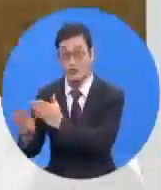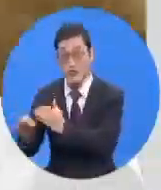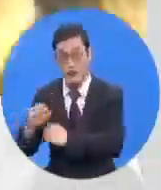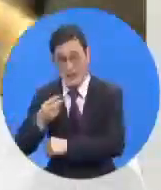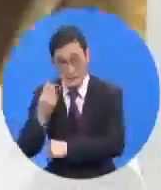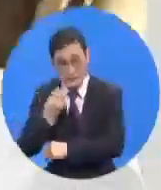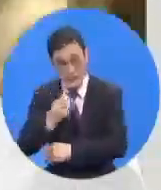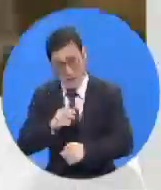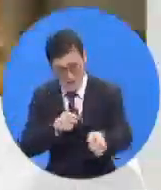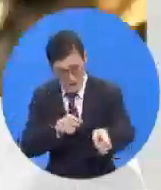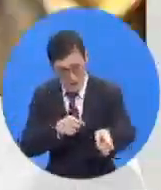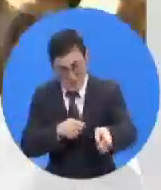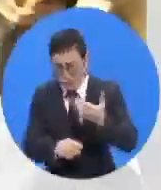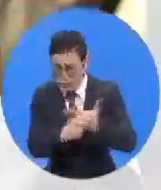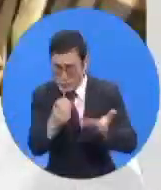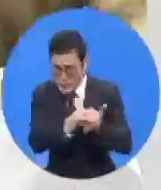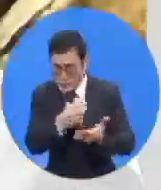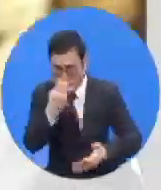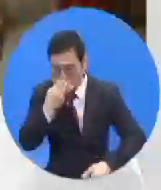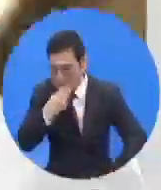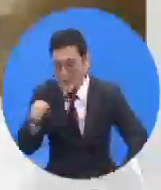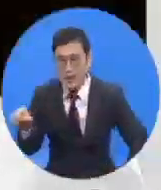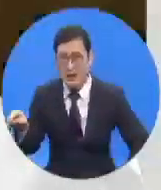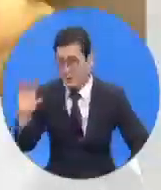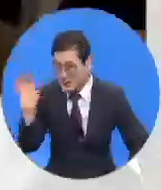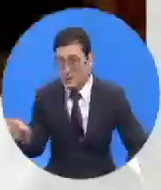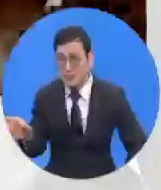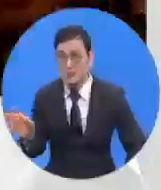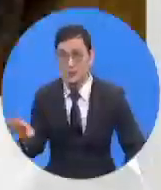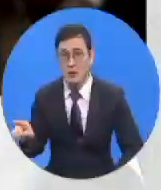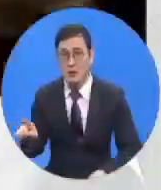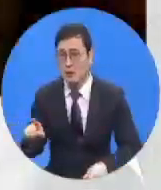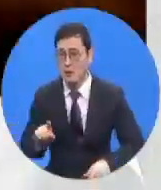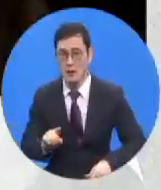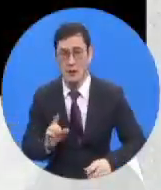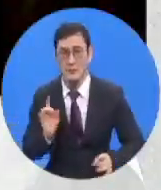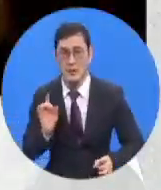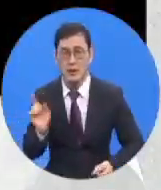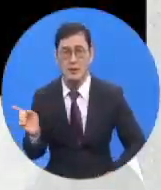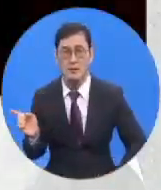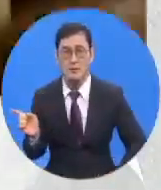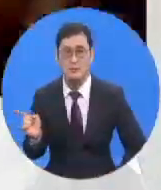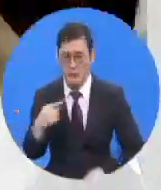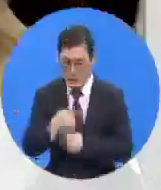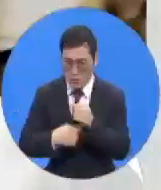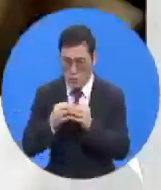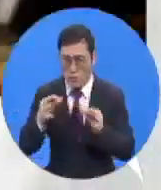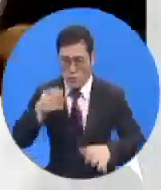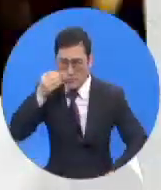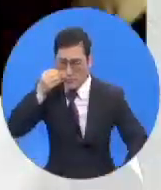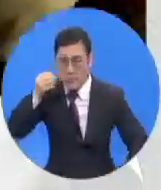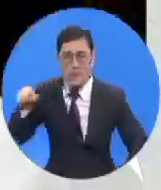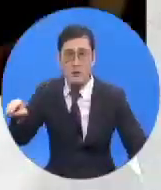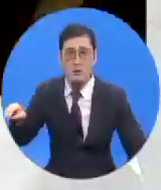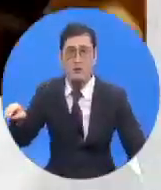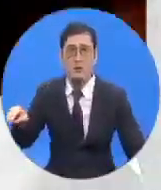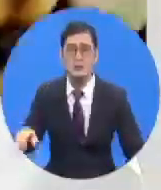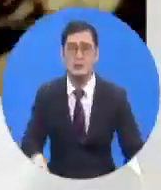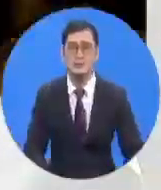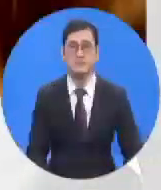됐었어야 되거든요. 하지만은 전혀 진척이 없었단 말이죠. 거기에다가 새로 드러난 여러 가지 사실들. 지금